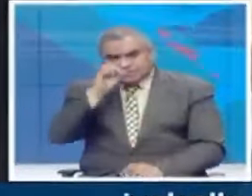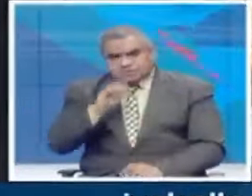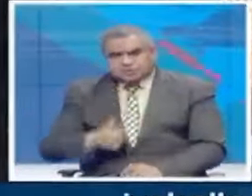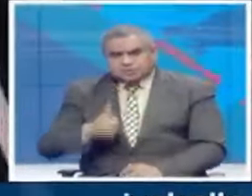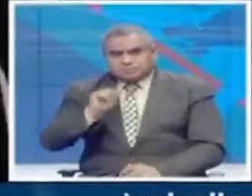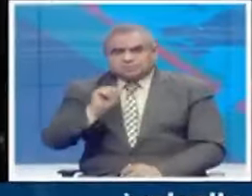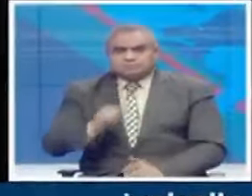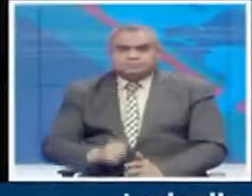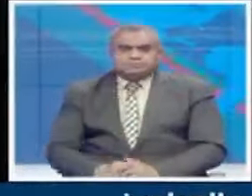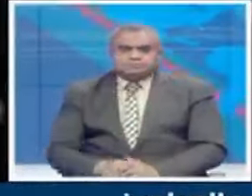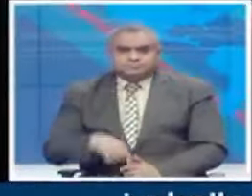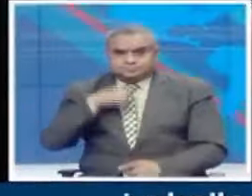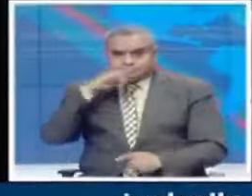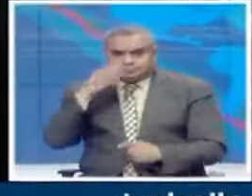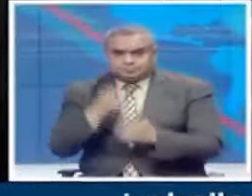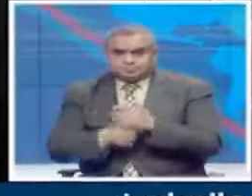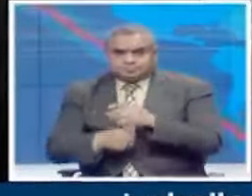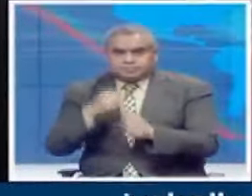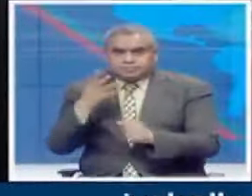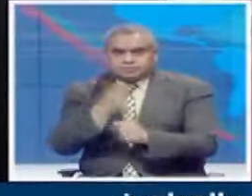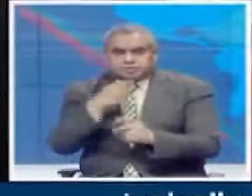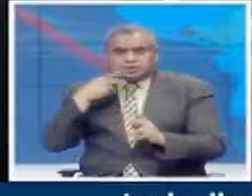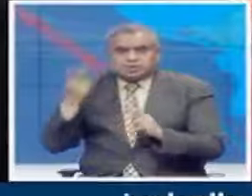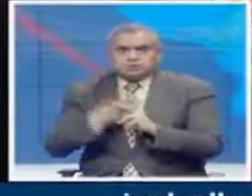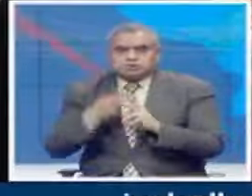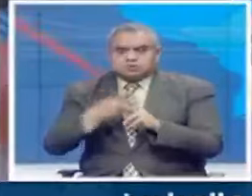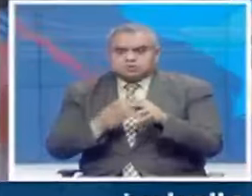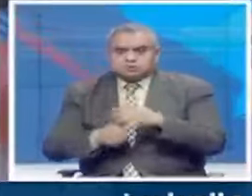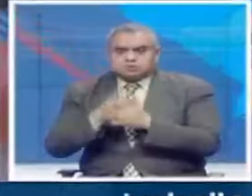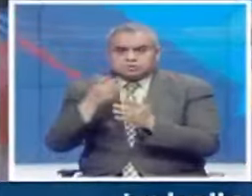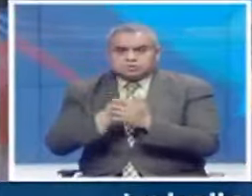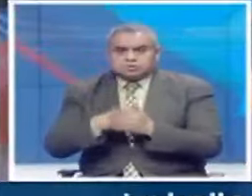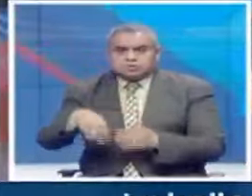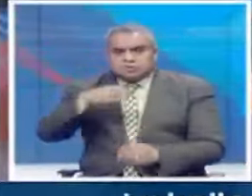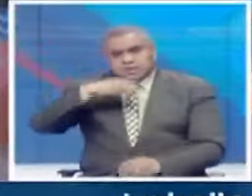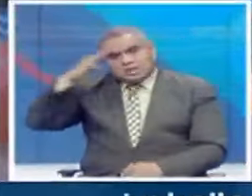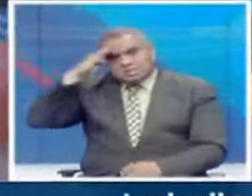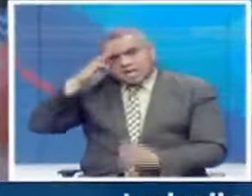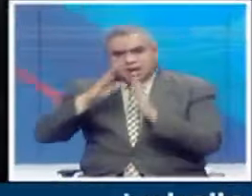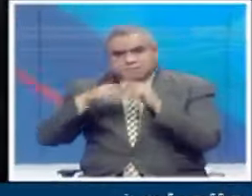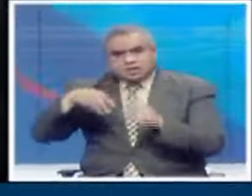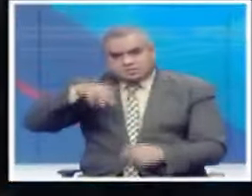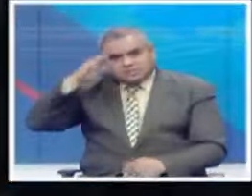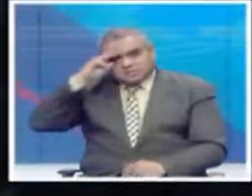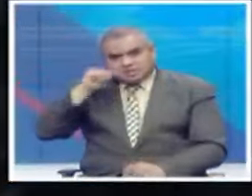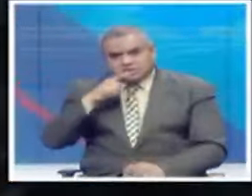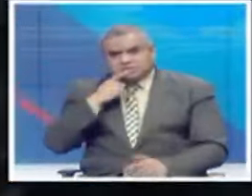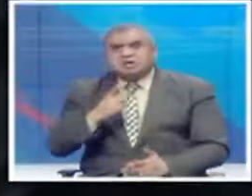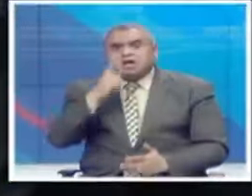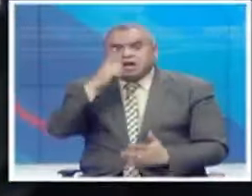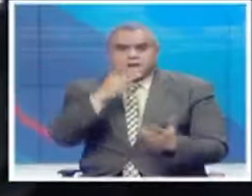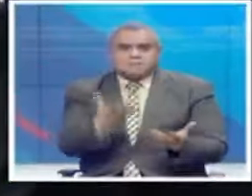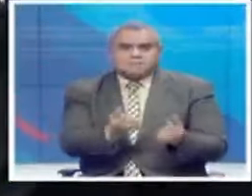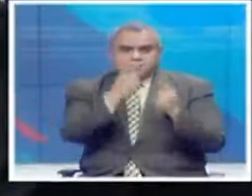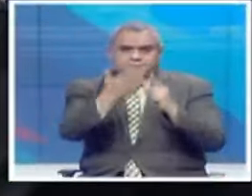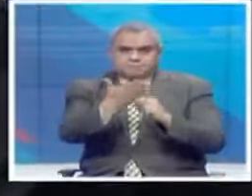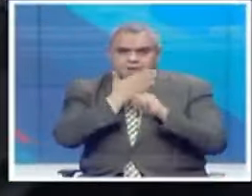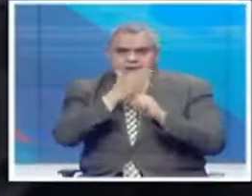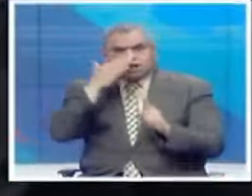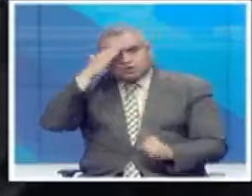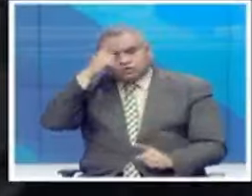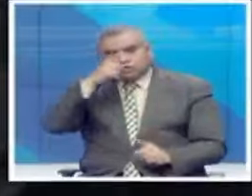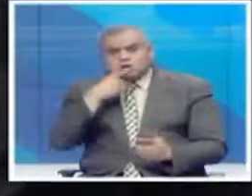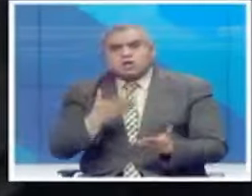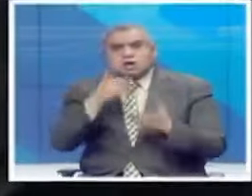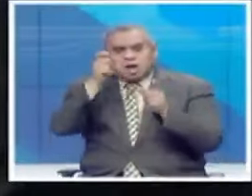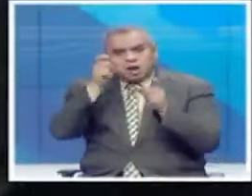1952، وسط إشادة بجهود رجال الشرطة. تحيا مصر، تحيا مصر. ربنا يقدركم ويقويكم ويسترها